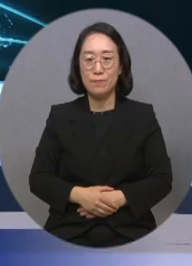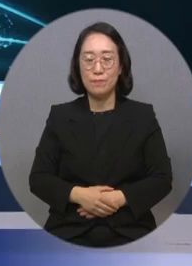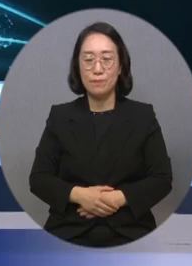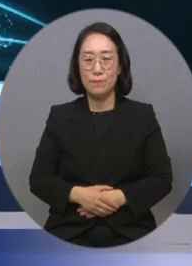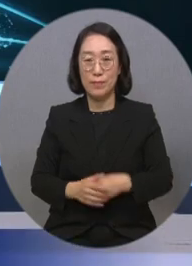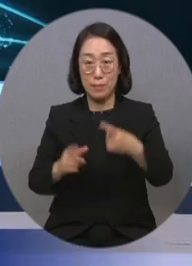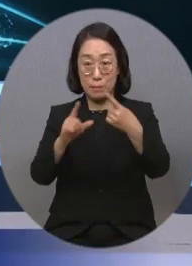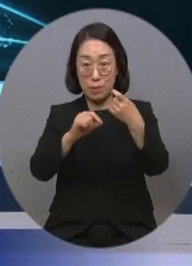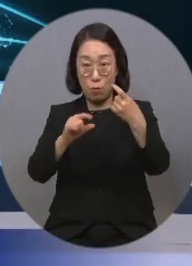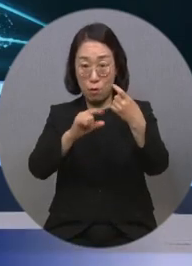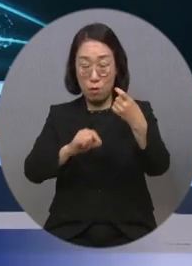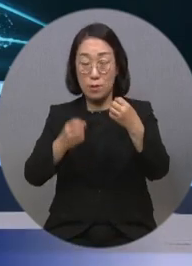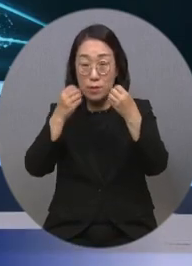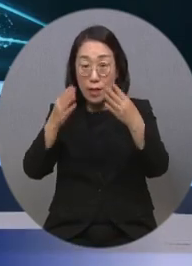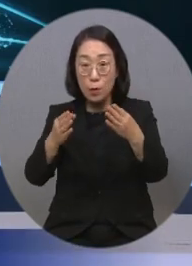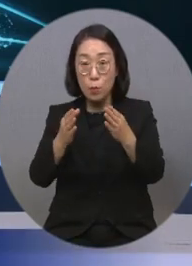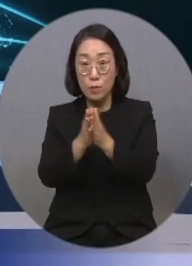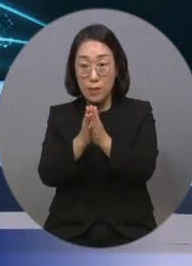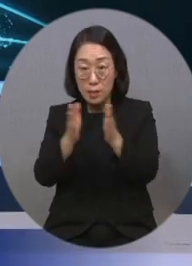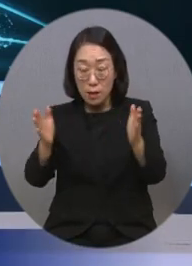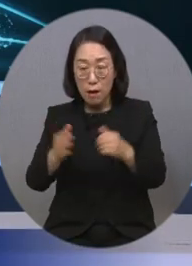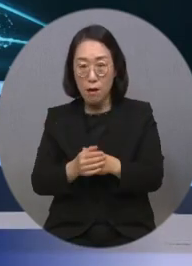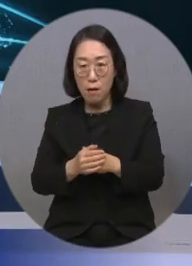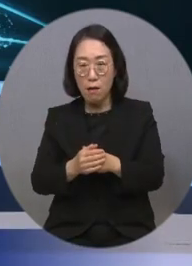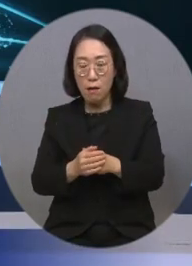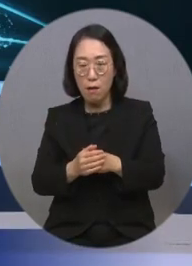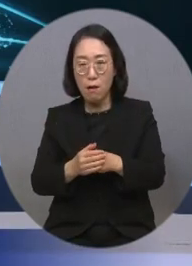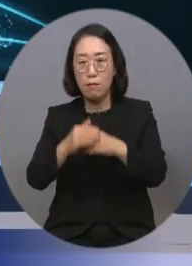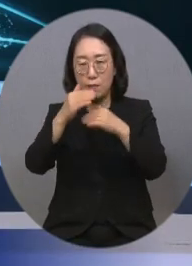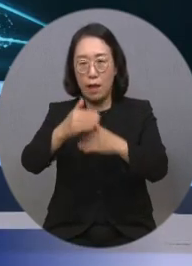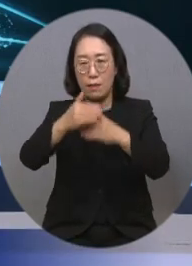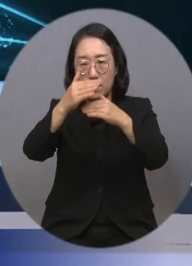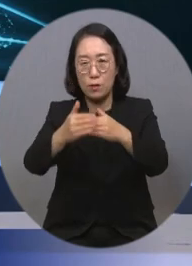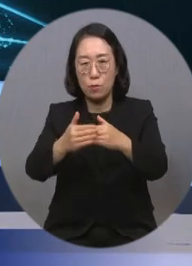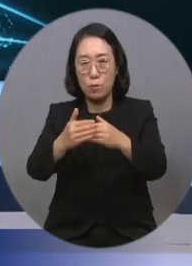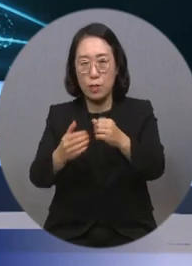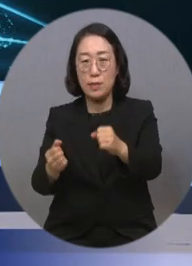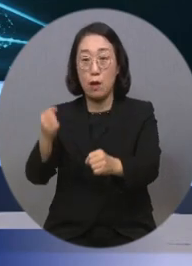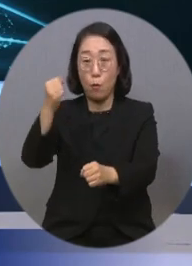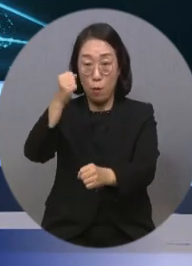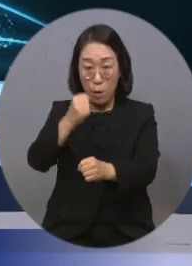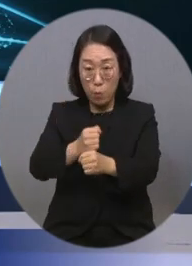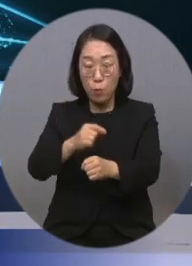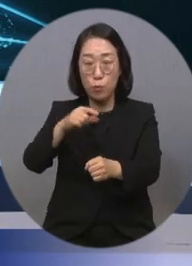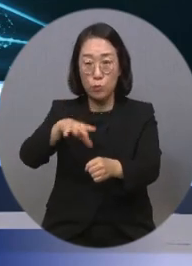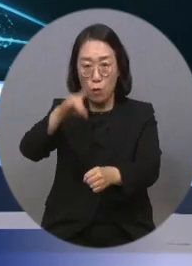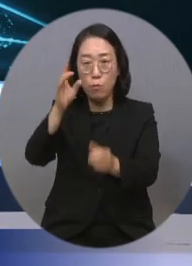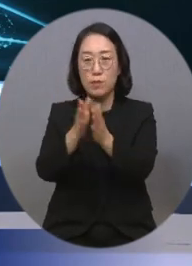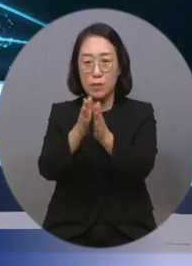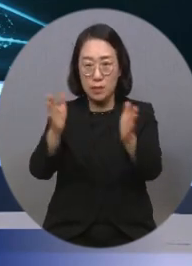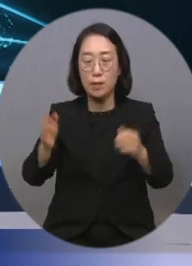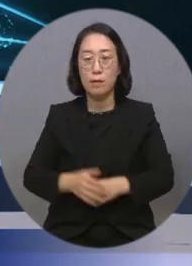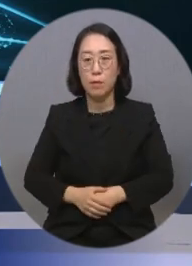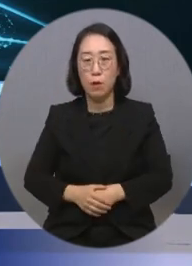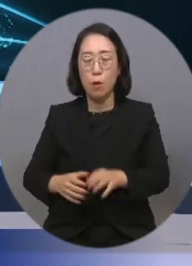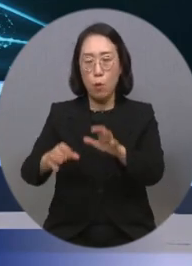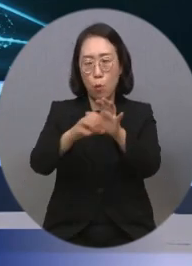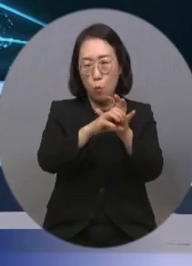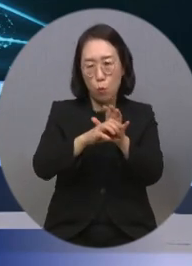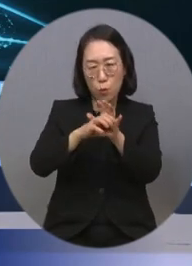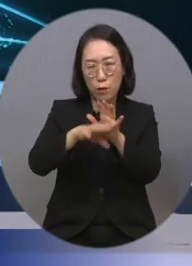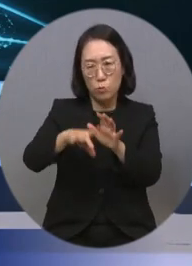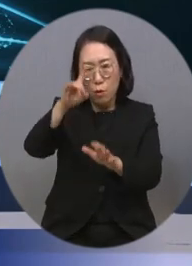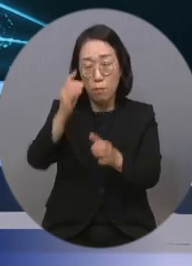11월 새로운 달과 함께 단계적 일상 회복으로의 첫발을 내디뎠습니다. 지난해 1월 국내 첫 코로나19